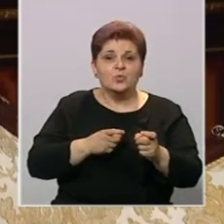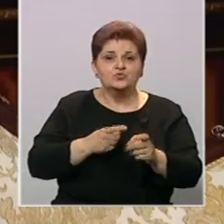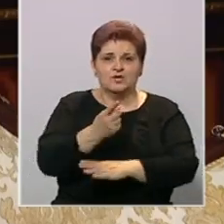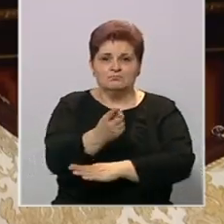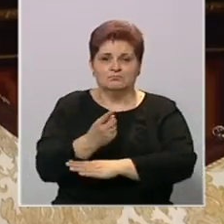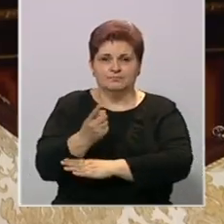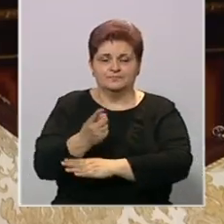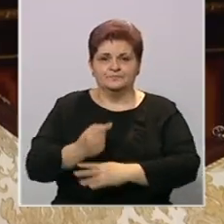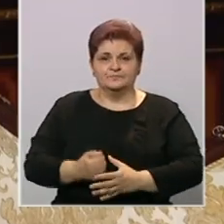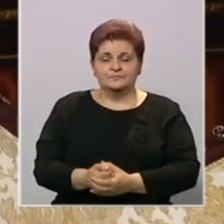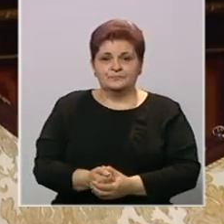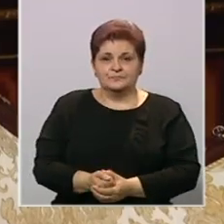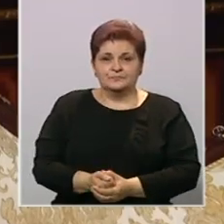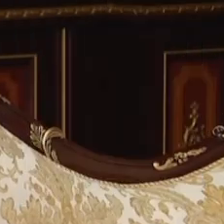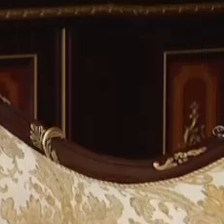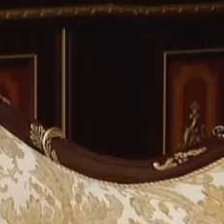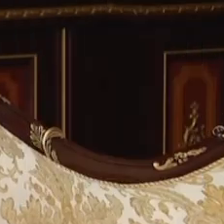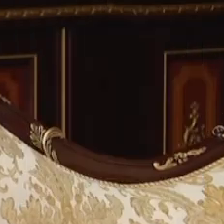dometa.